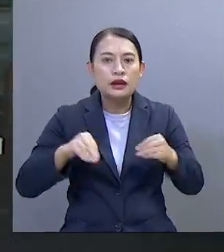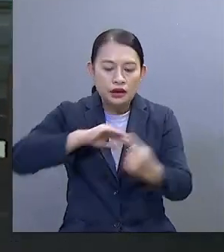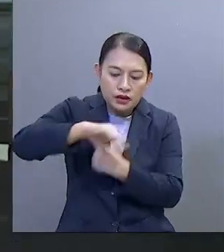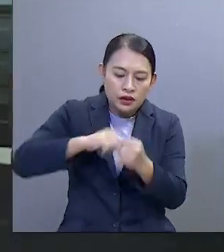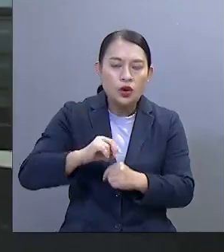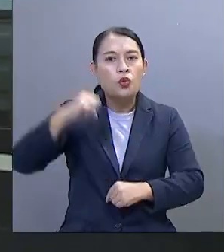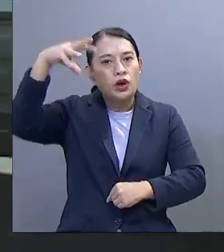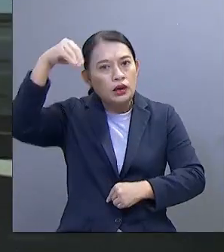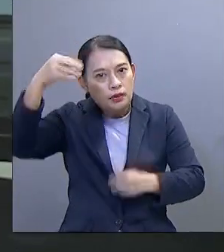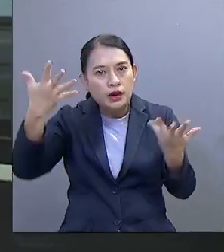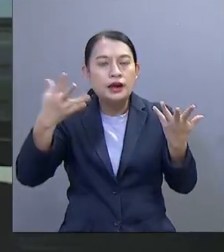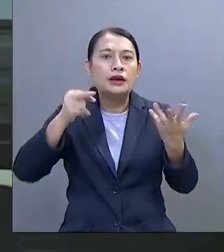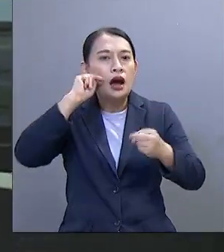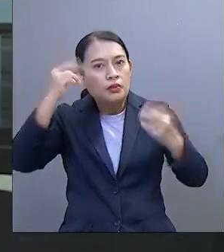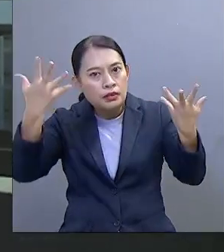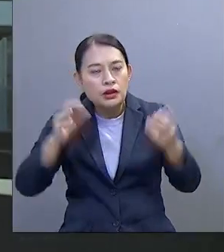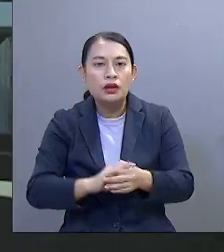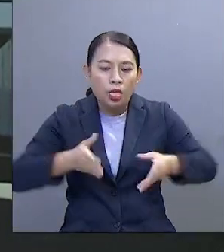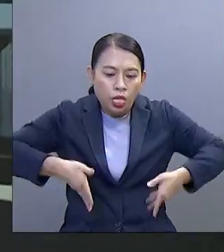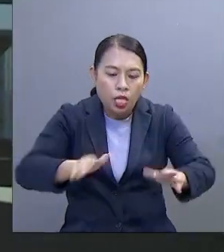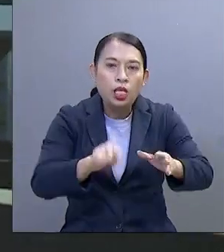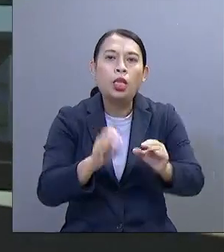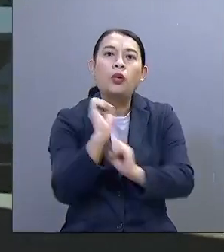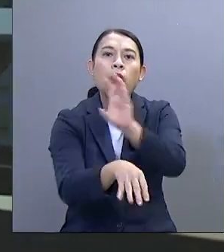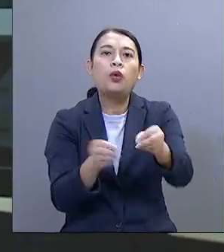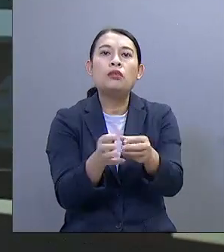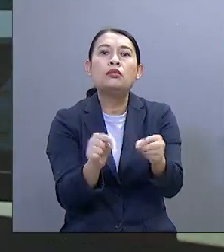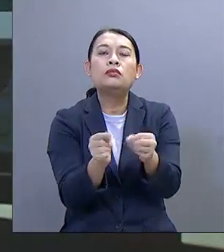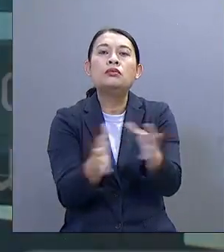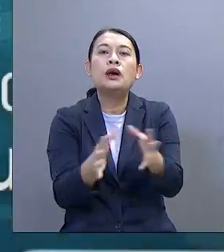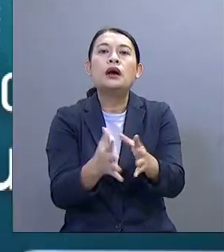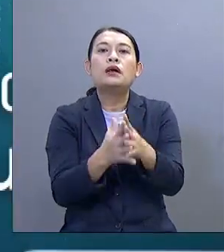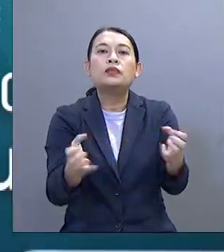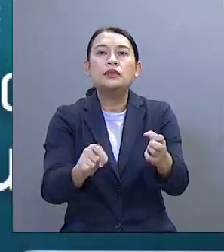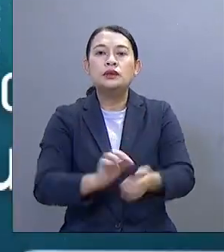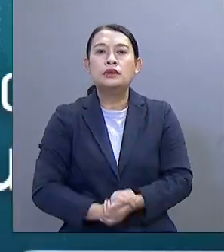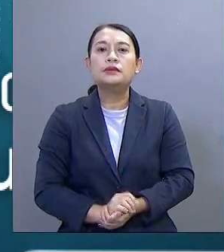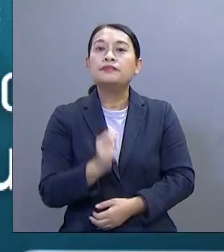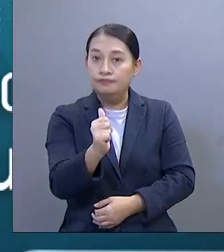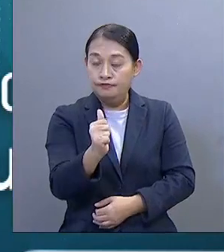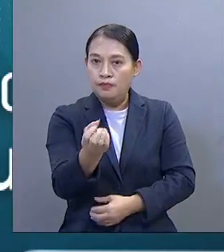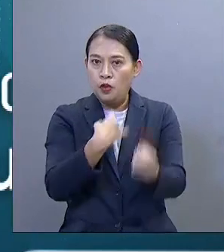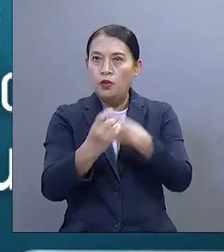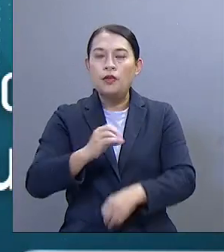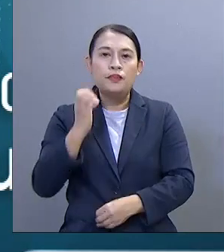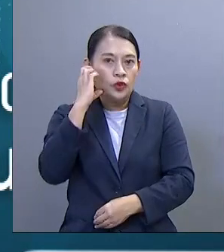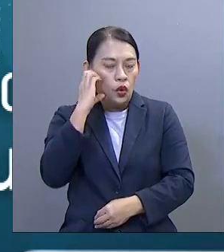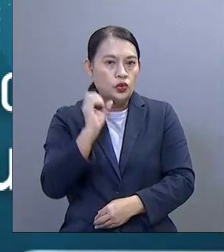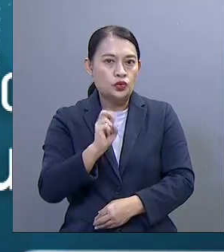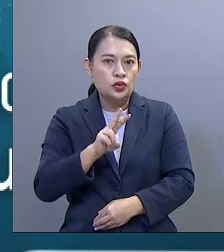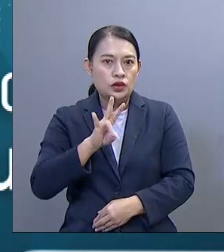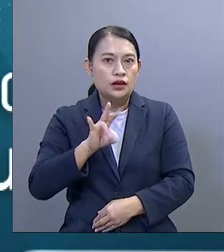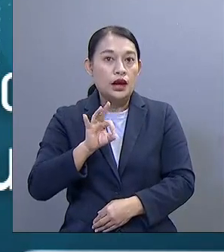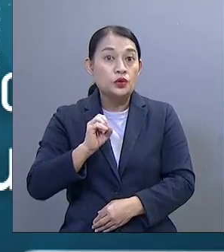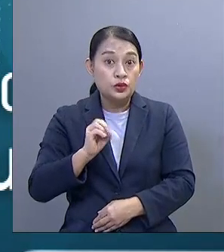ไ ไ ดับ ขยะ ลน ถนน พังไม่เดยรความเป็ธรรม เรีนเชอรเลยนะคะร้องทุกกได้ค่ะหมเลกทัวศัพของเรา 02-7